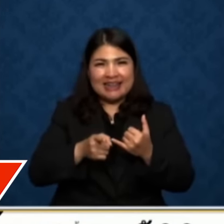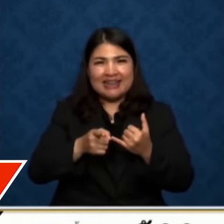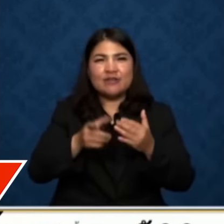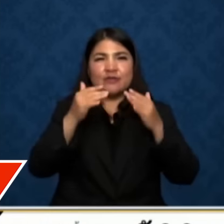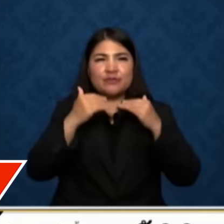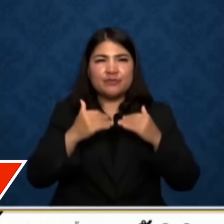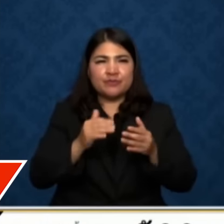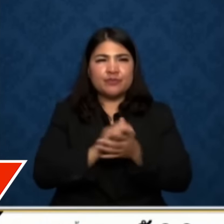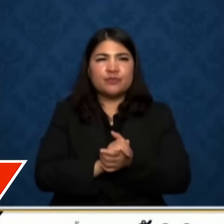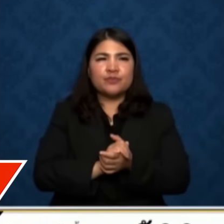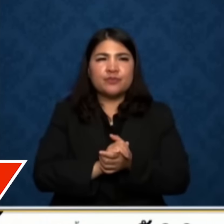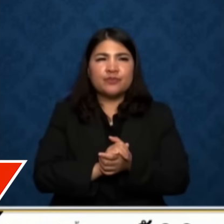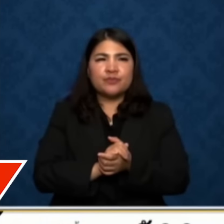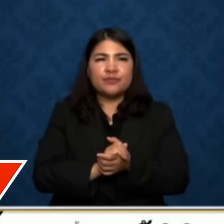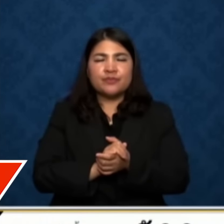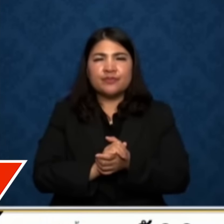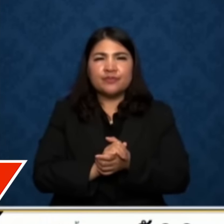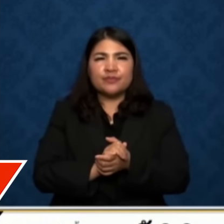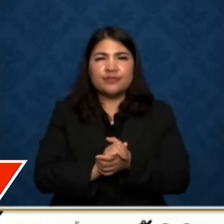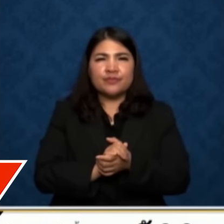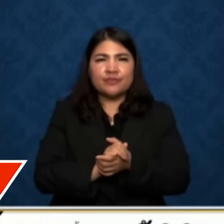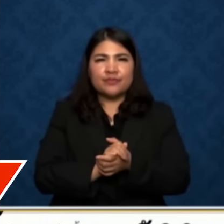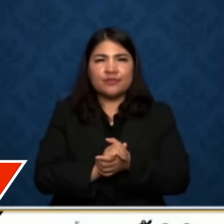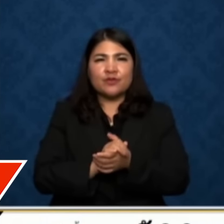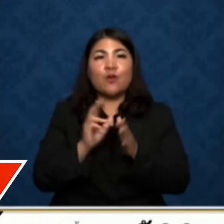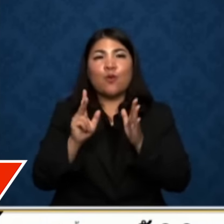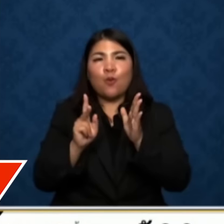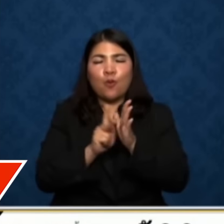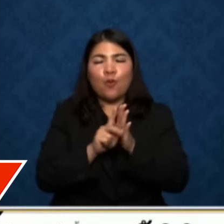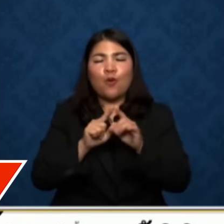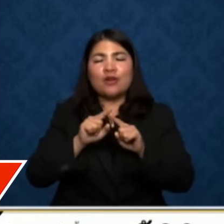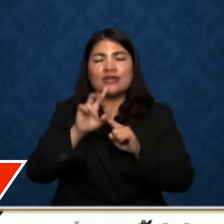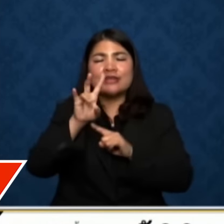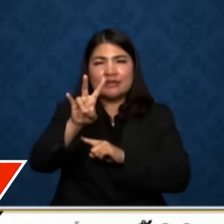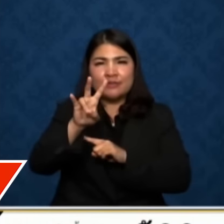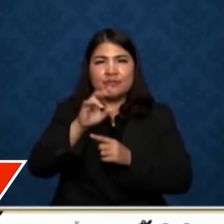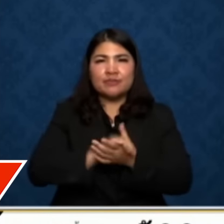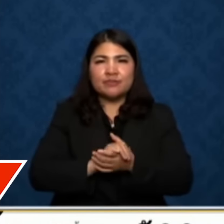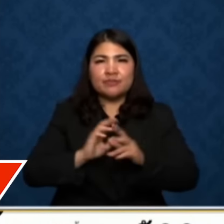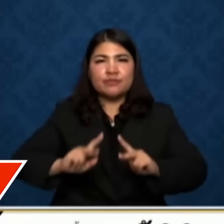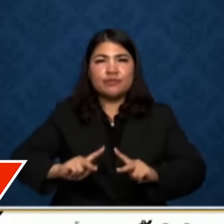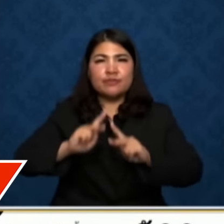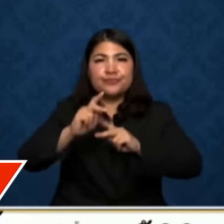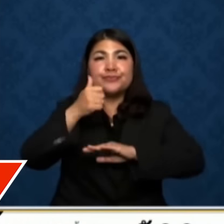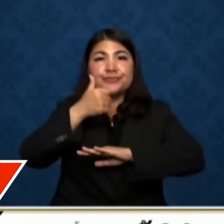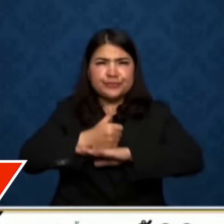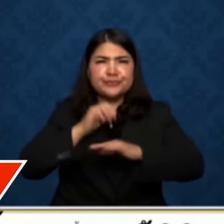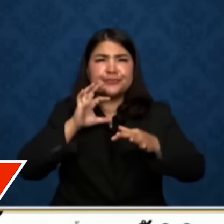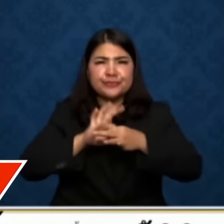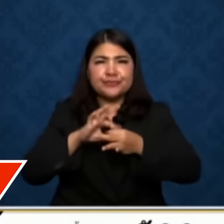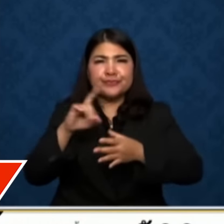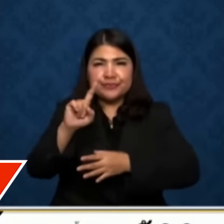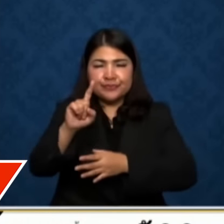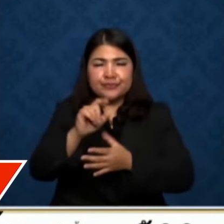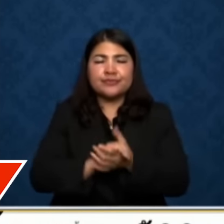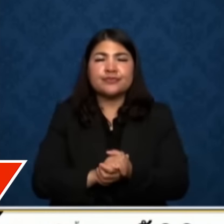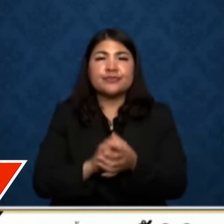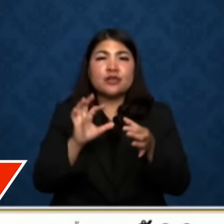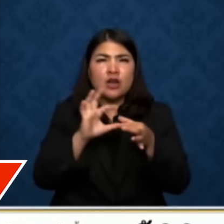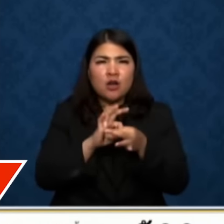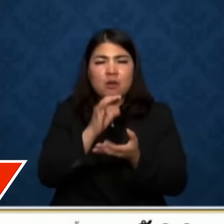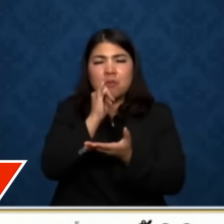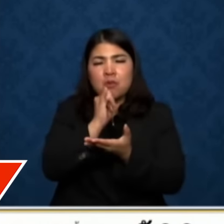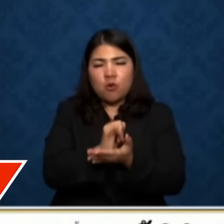ปครับกฎข้อ7ครับอันนี้ที่บอกว่าท่านรัฐมนตรีเกี่ยวข้องโดยตรงเลยนะครับก็คือในเรื่องของการนอน